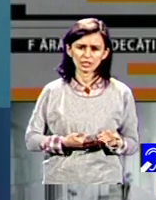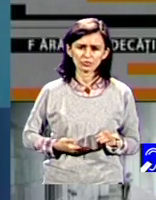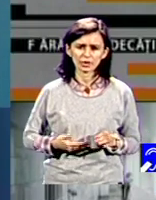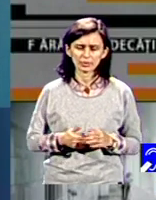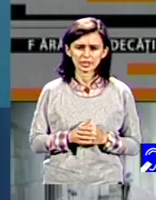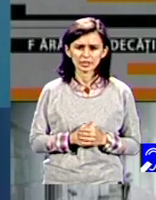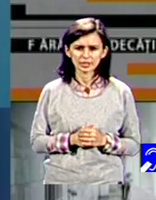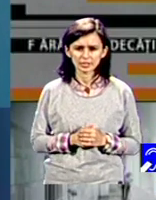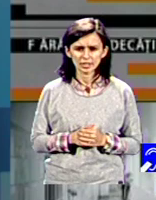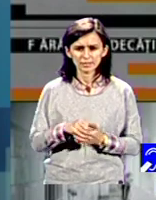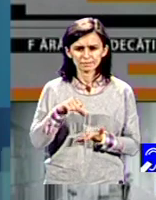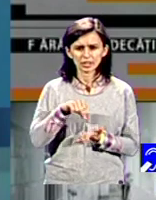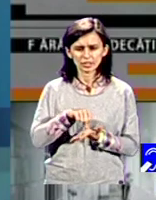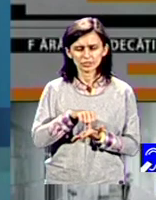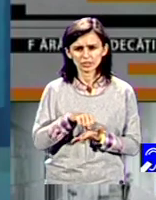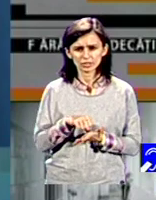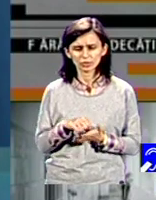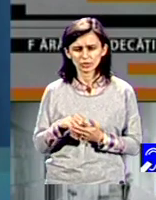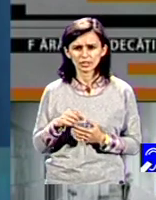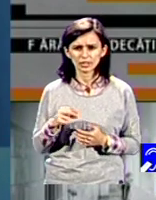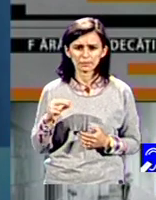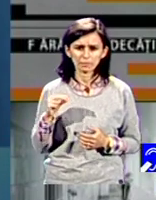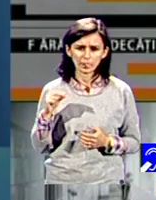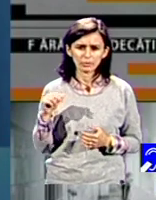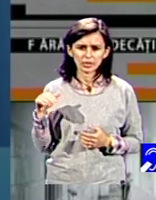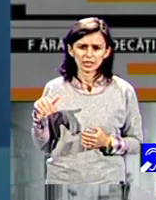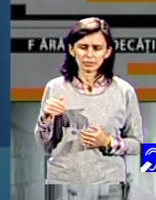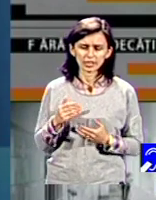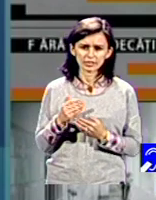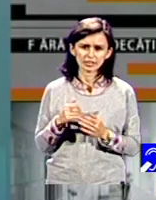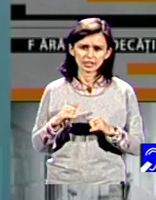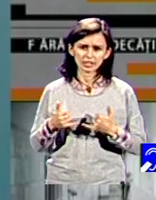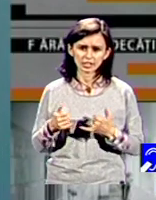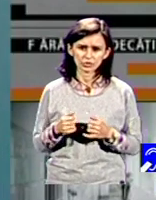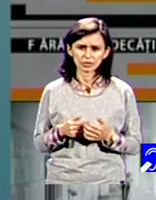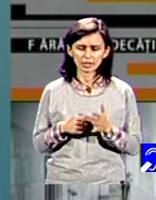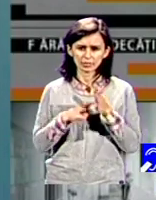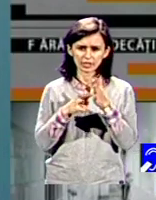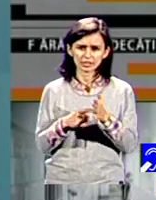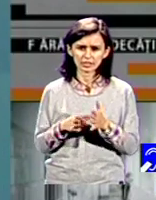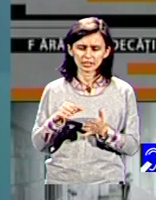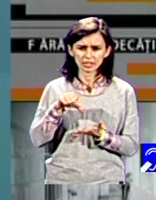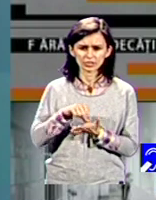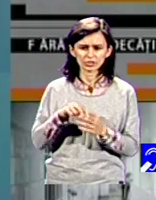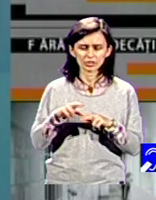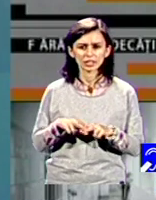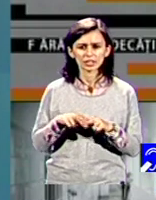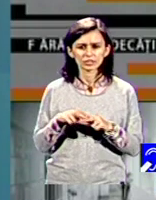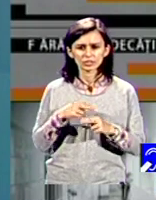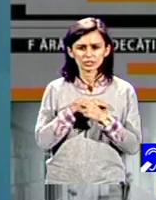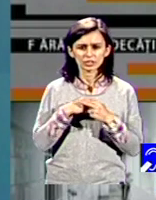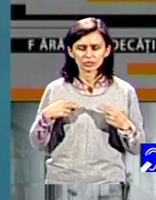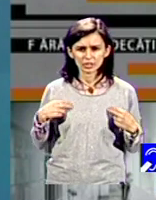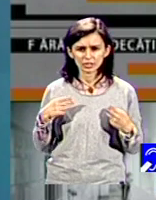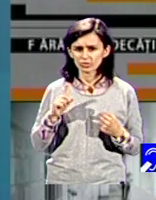despre centrul rezidential de la Poiana Mare e în cazul chiar documentat de către cei de la centrul de resurse juridice nu erau sunet de frica